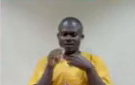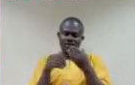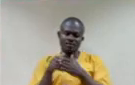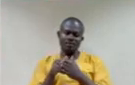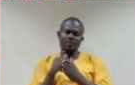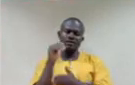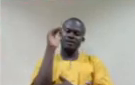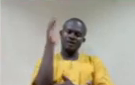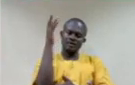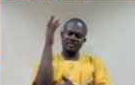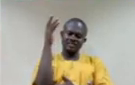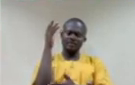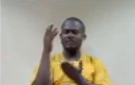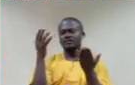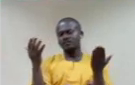igiti